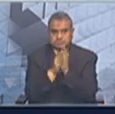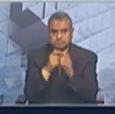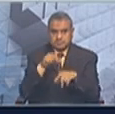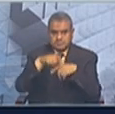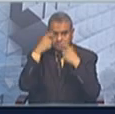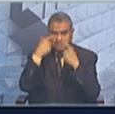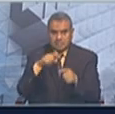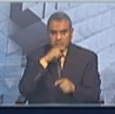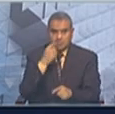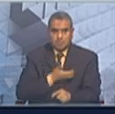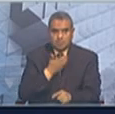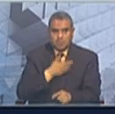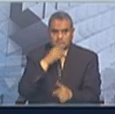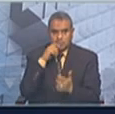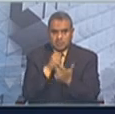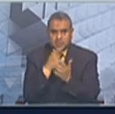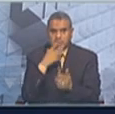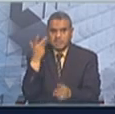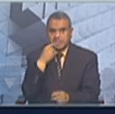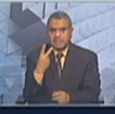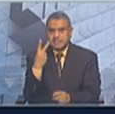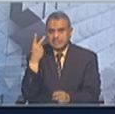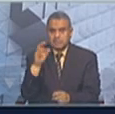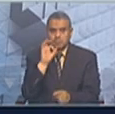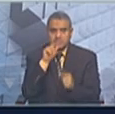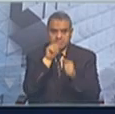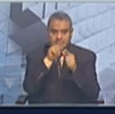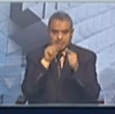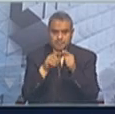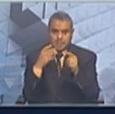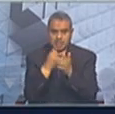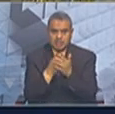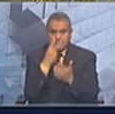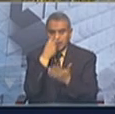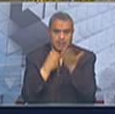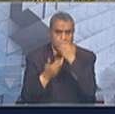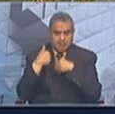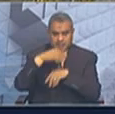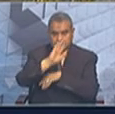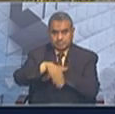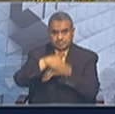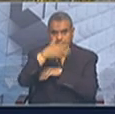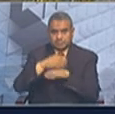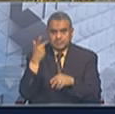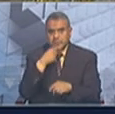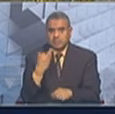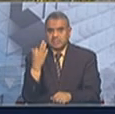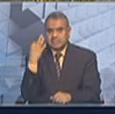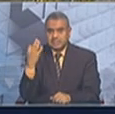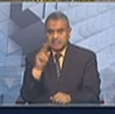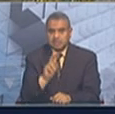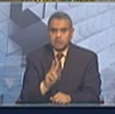روسيا بزيادة بنسبة 2.9% عن الخطة السابقة إلى